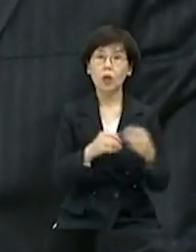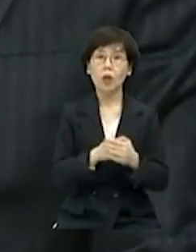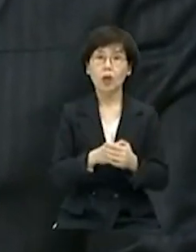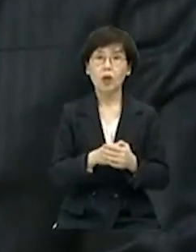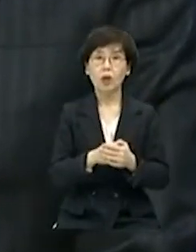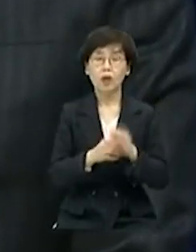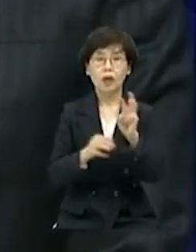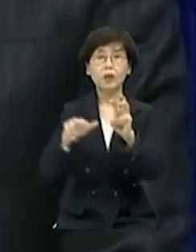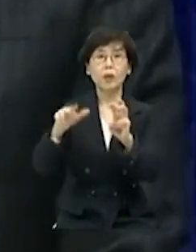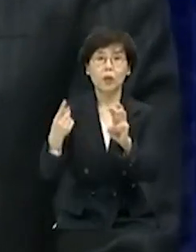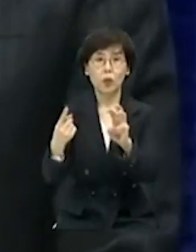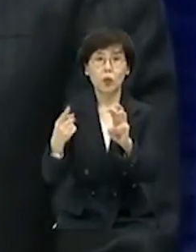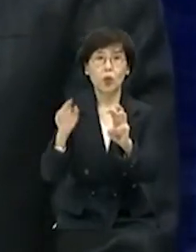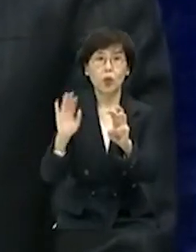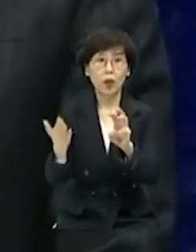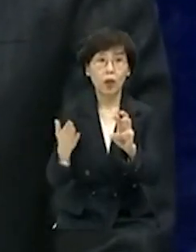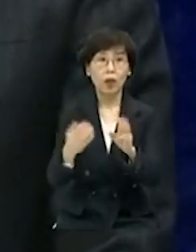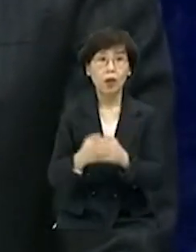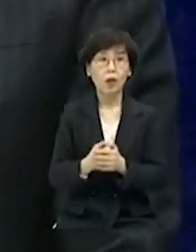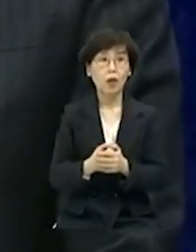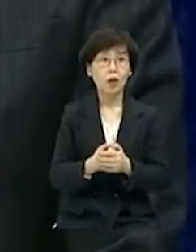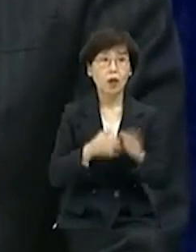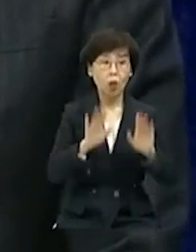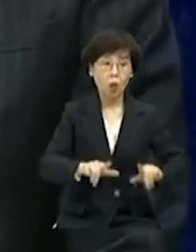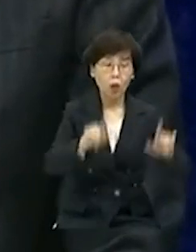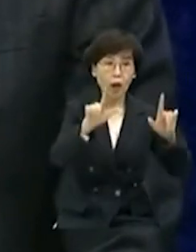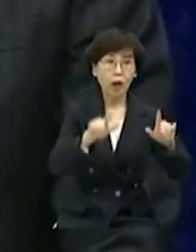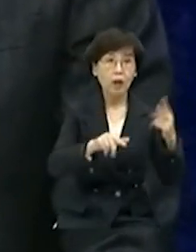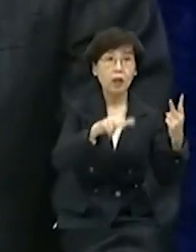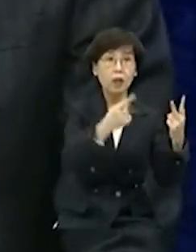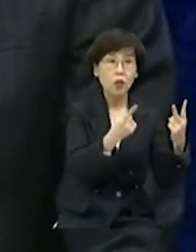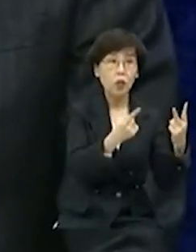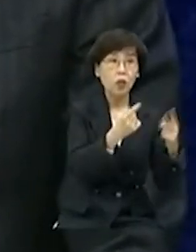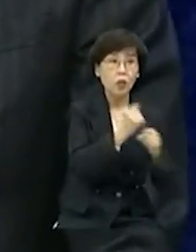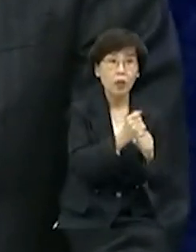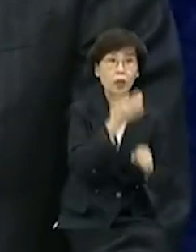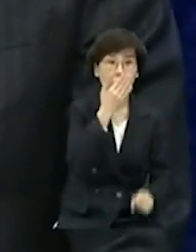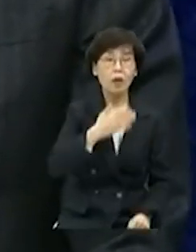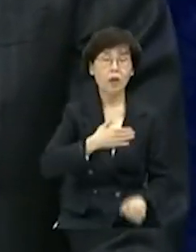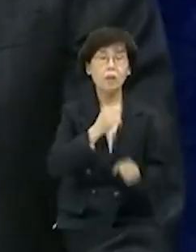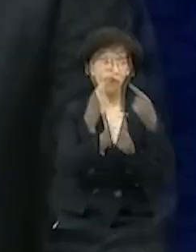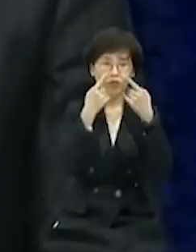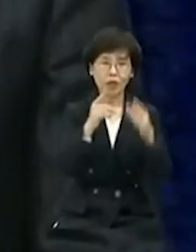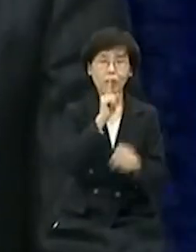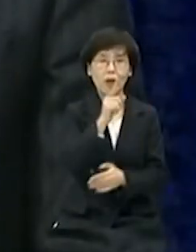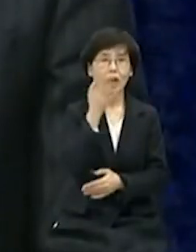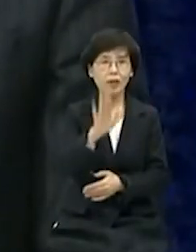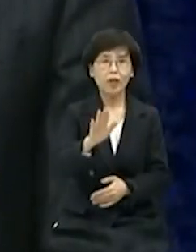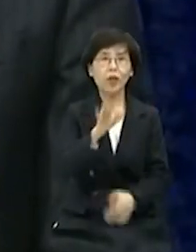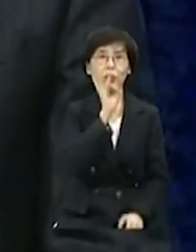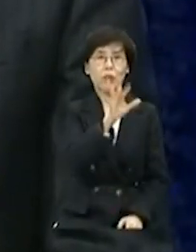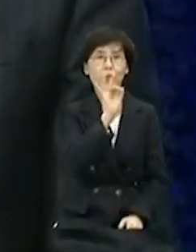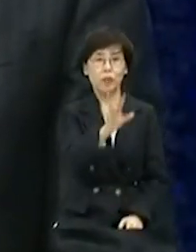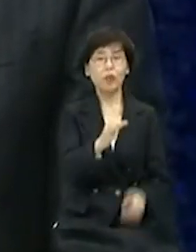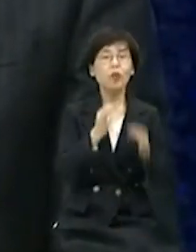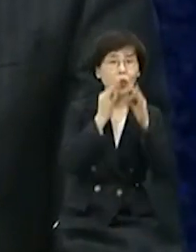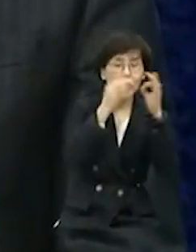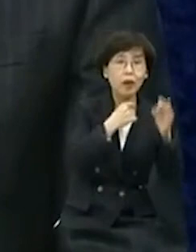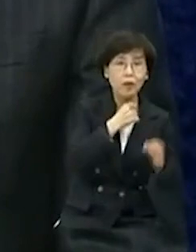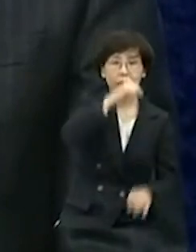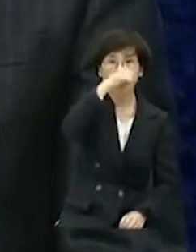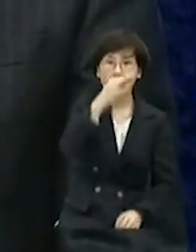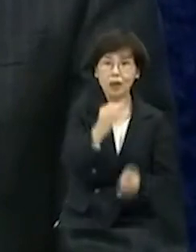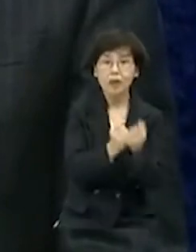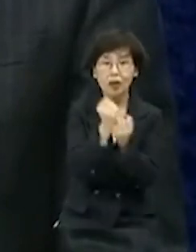되고요. 30조면 5천만 원씩 1인당 5천. 마련할 수 있습니까? 저는 만들어낼 수 있다고 봅니다. 어떻게? 노력하겠습니다. 결국